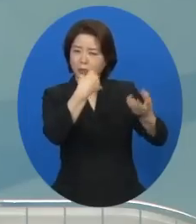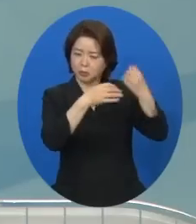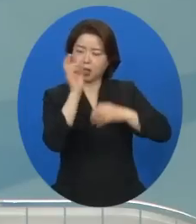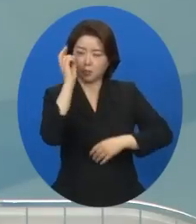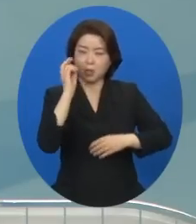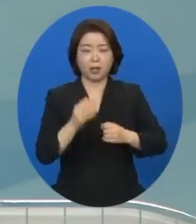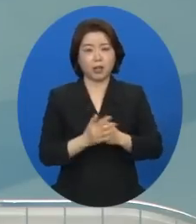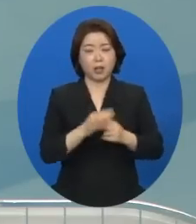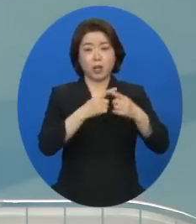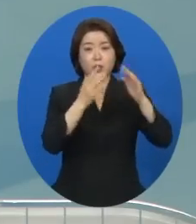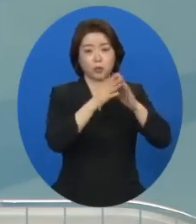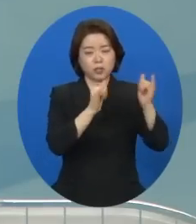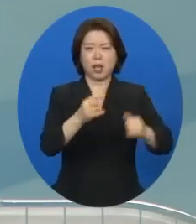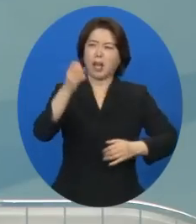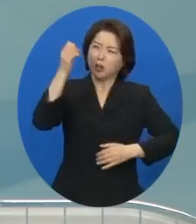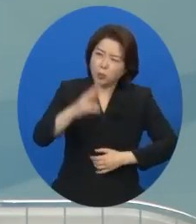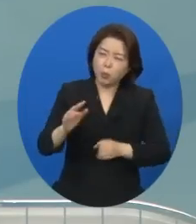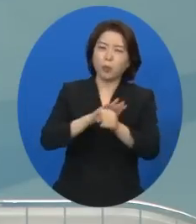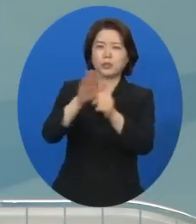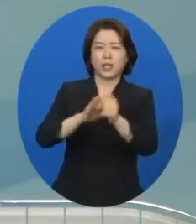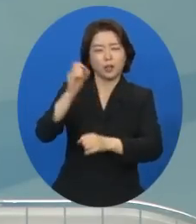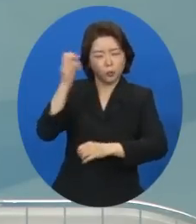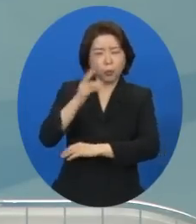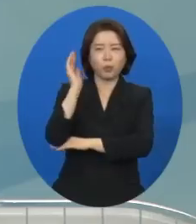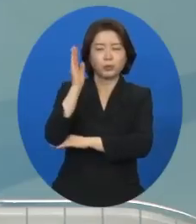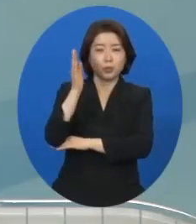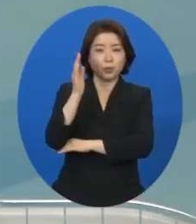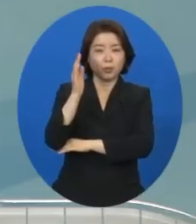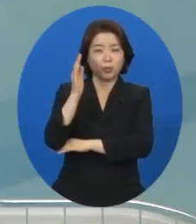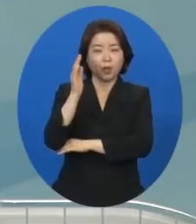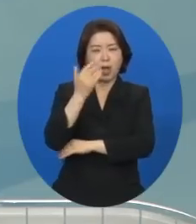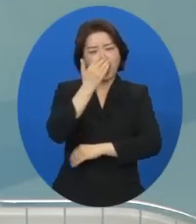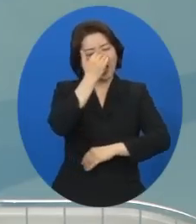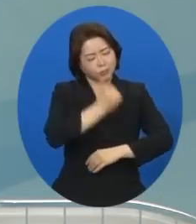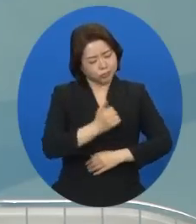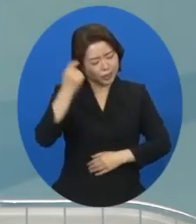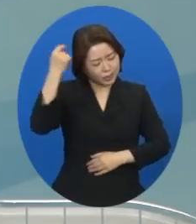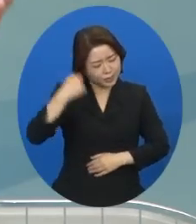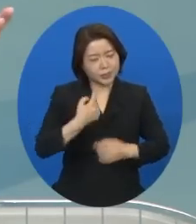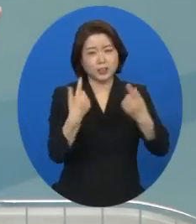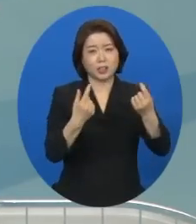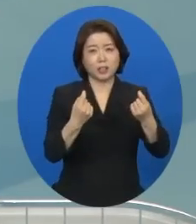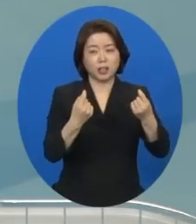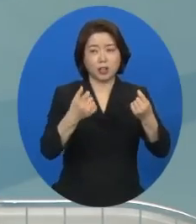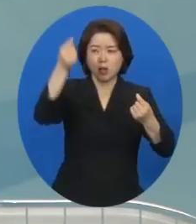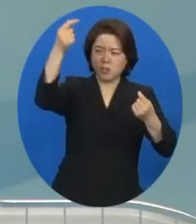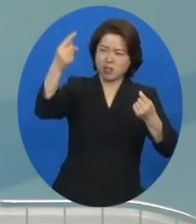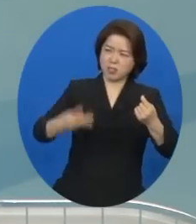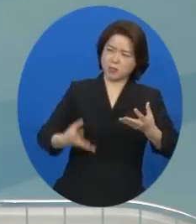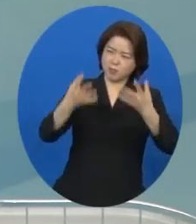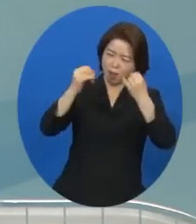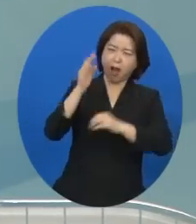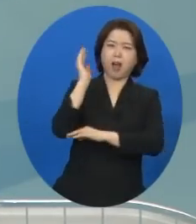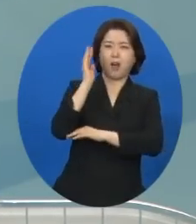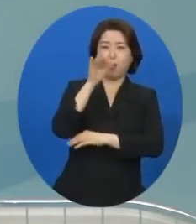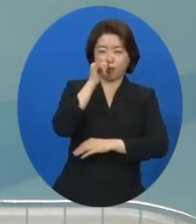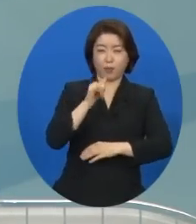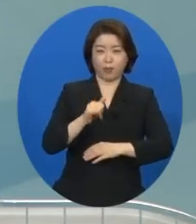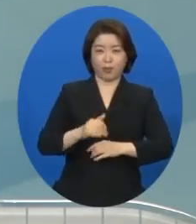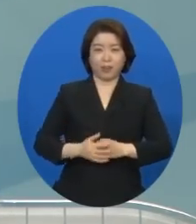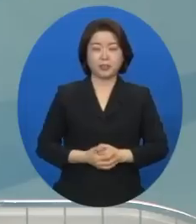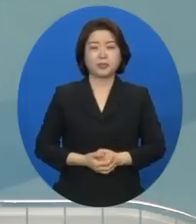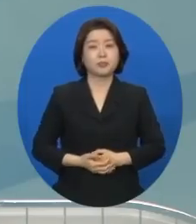교인들이 또 사랑에 대한 설교를 또 하네. 이렇게 느끼실 것 같아요. 그동안 여러 번 했거든요.